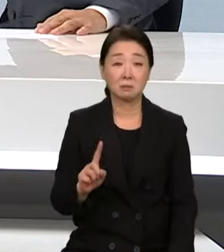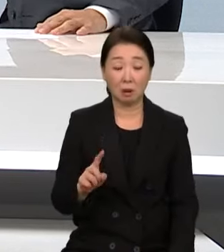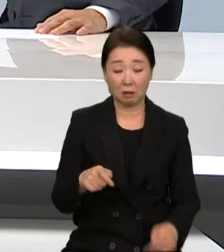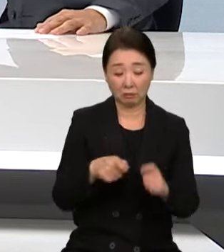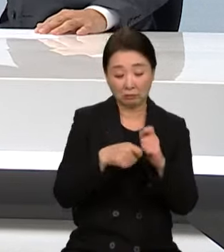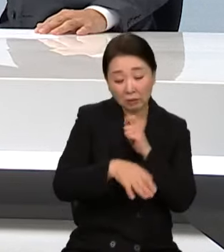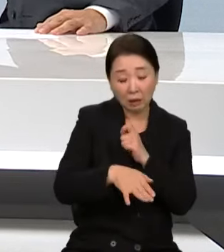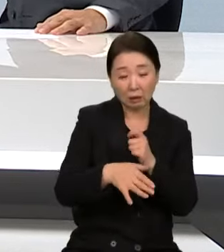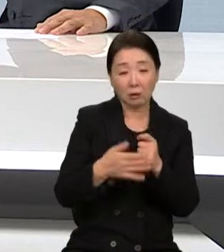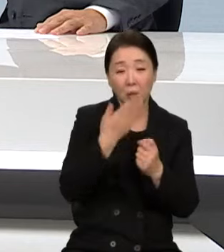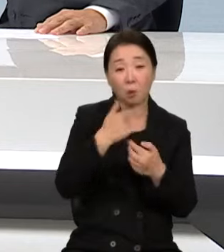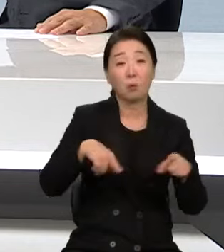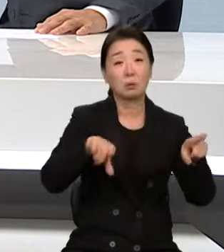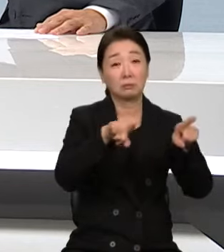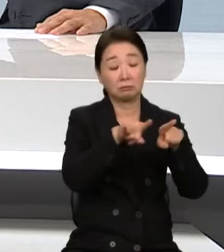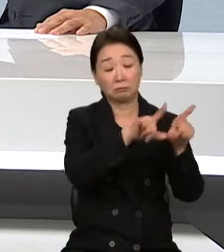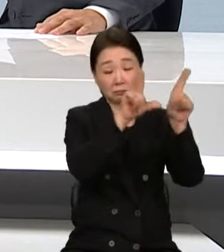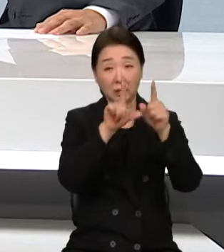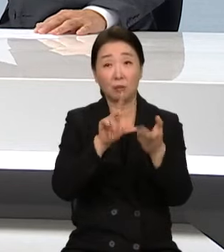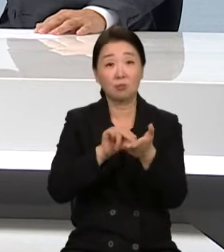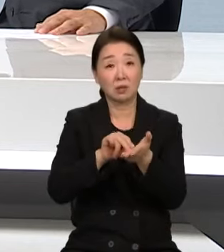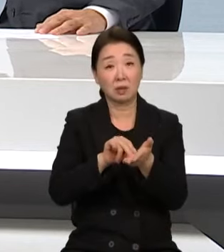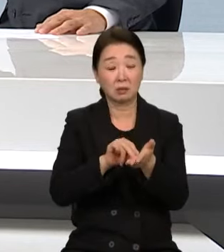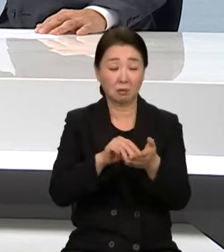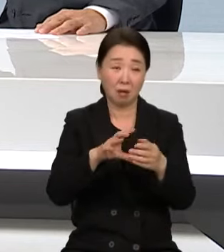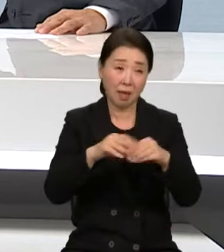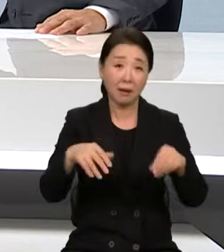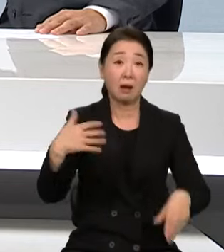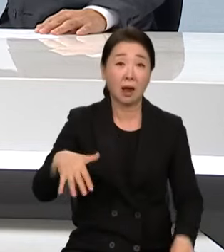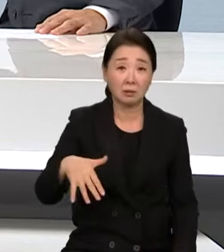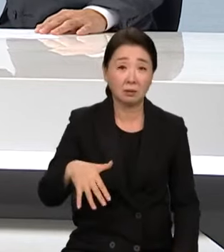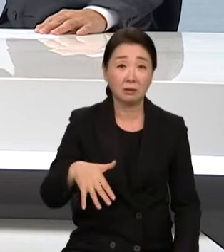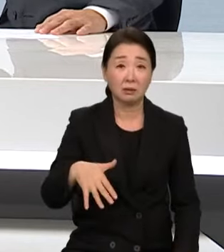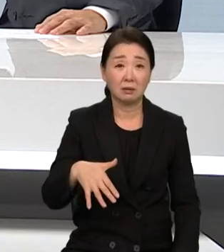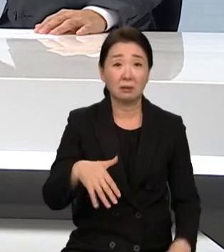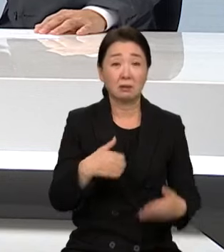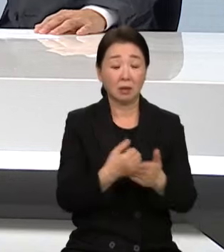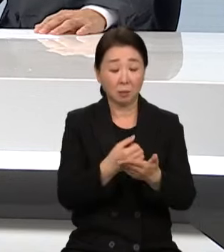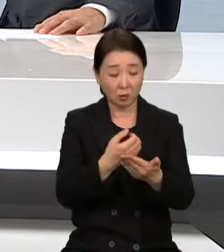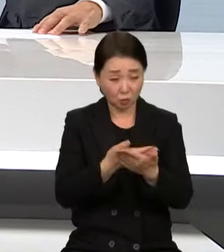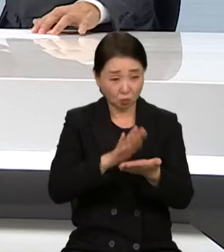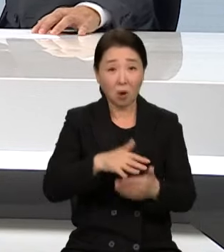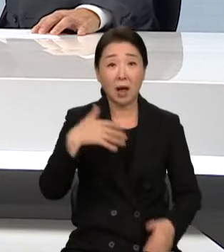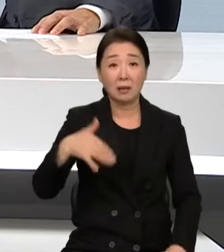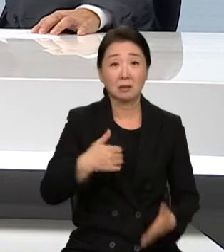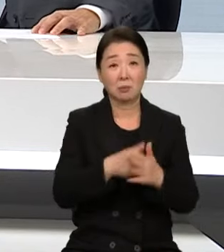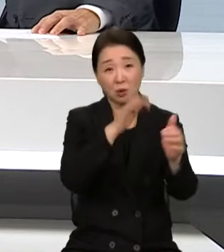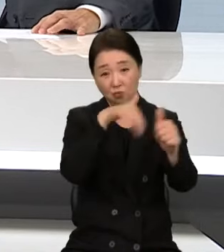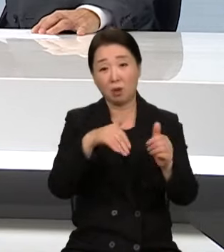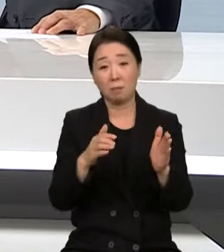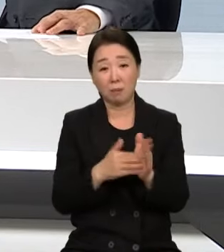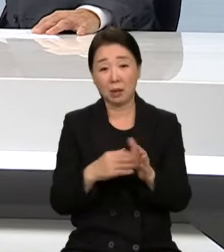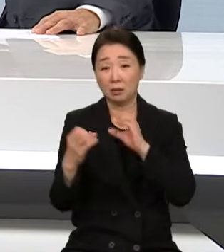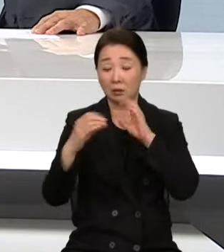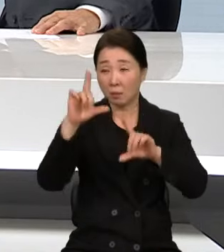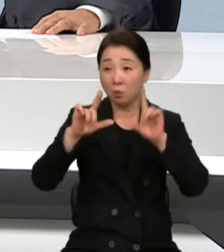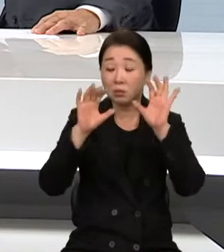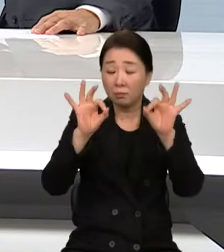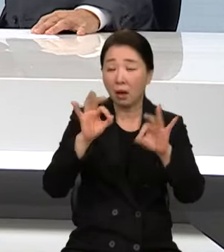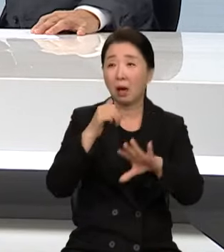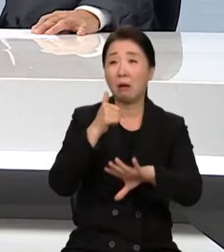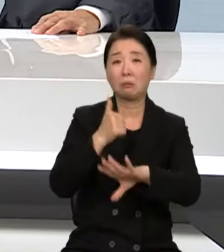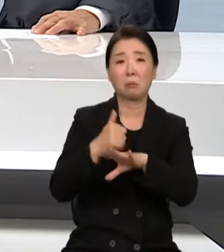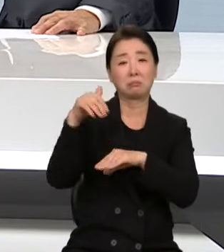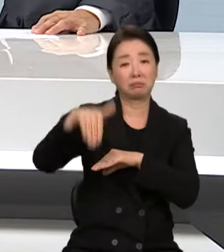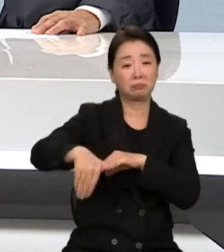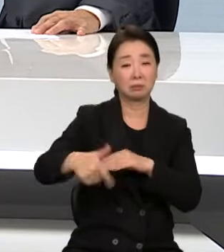문제로 지적을 받았는데 그동안 고쳐지지 않아서 다시 한번 국회에 불려나온 셈이죠 그런데도 보신 것처럼 답변 태도나 이런 것들은 후퇴했다 이런